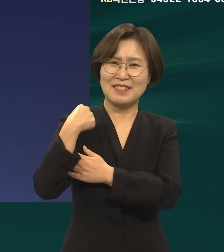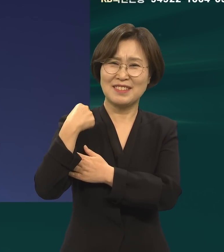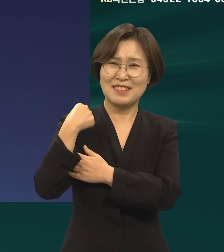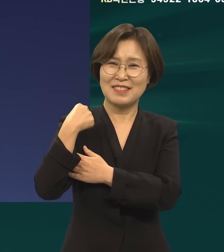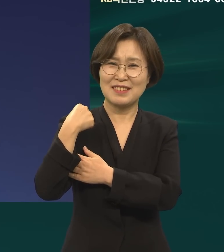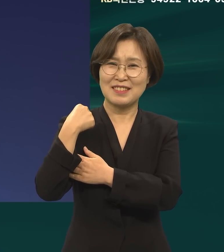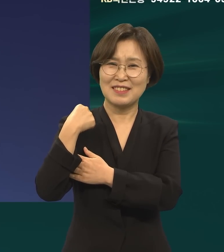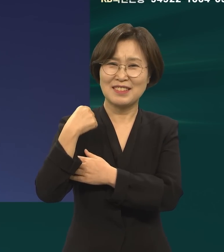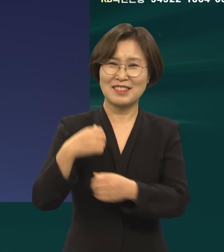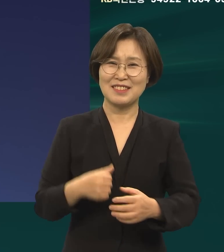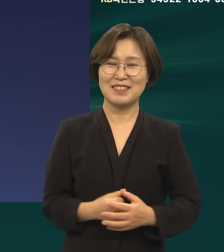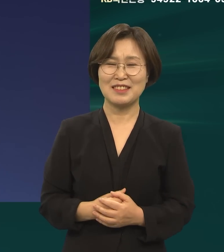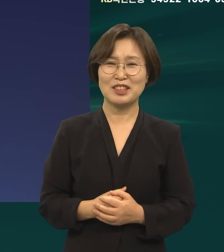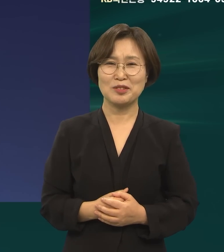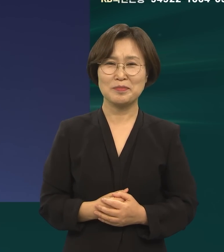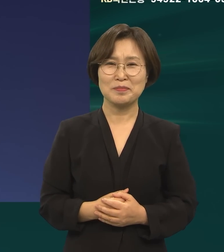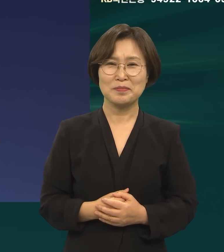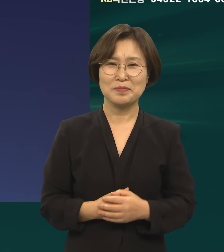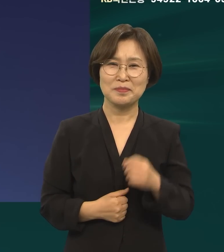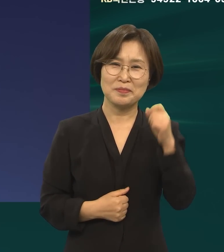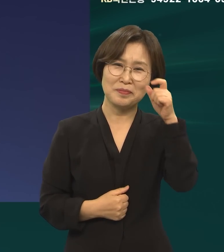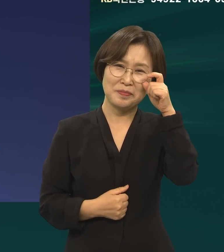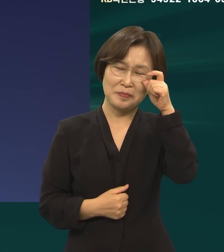이것은 똑똑한 사람만 이해할 수 있습니다.